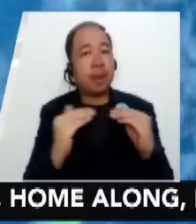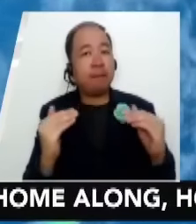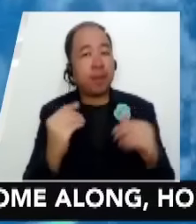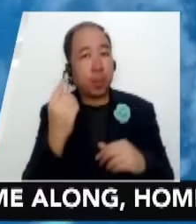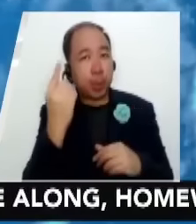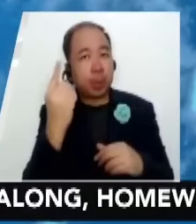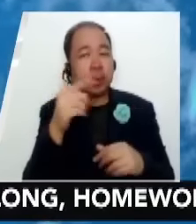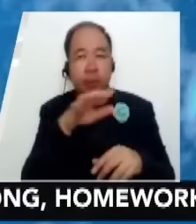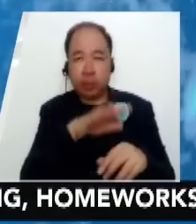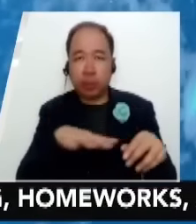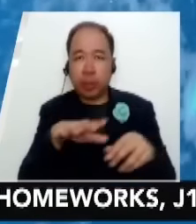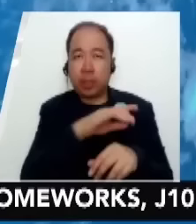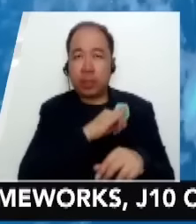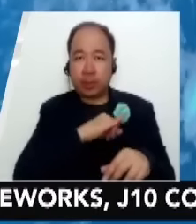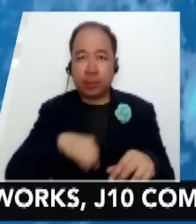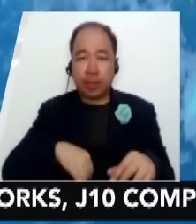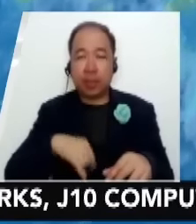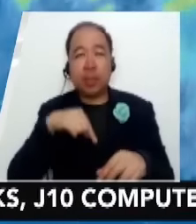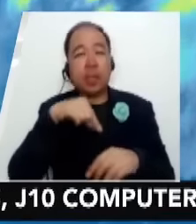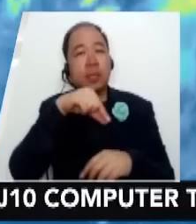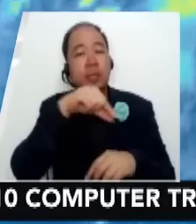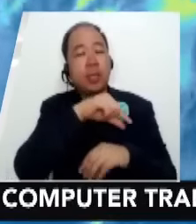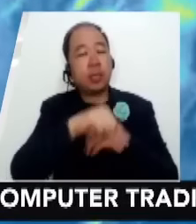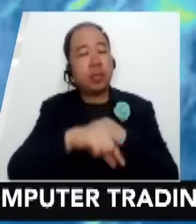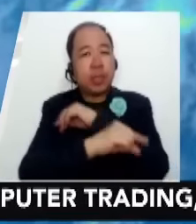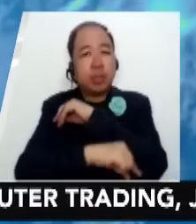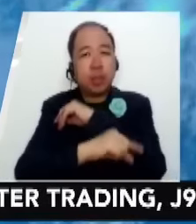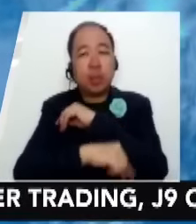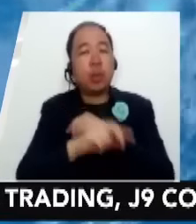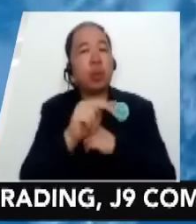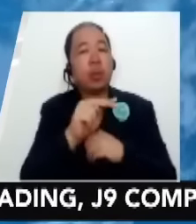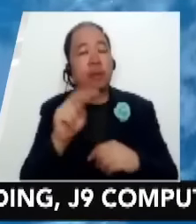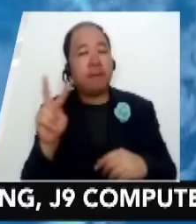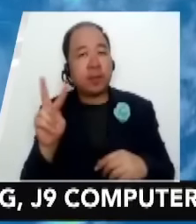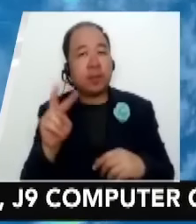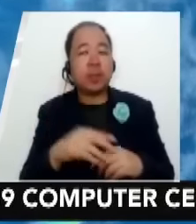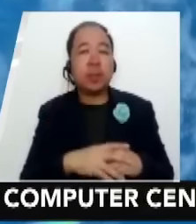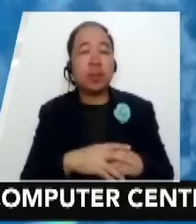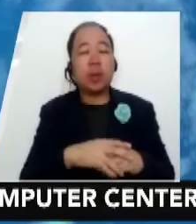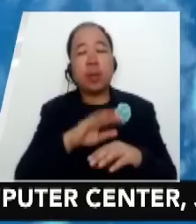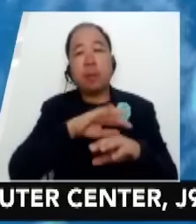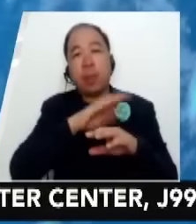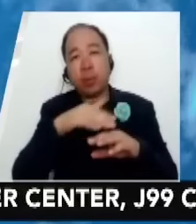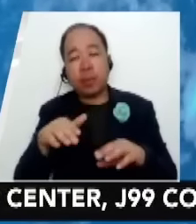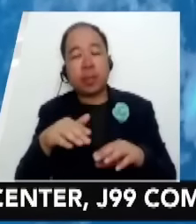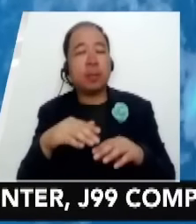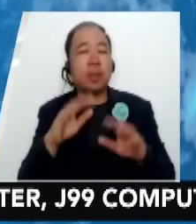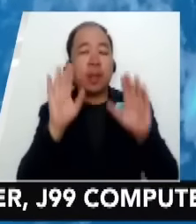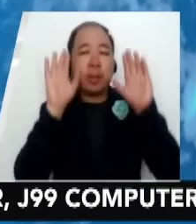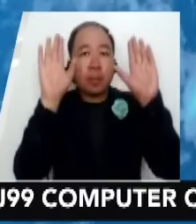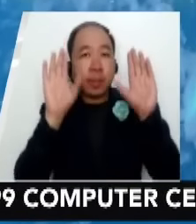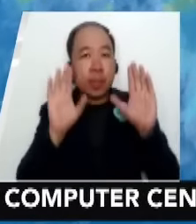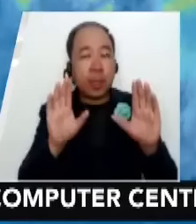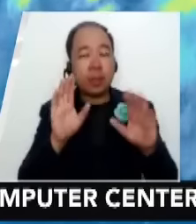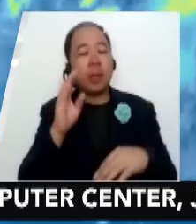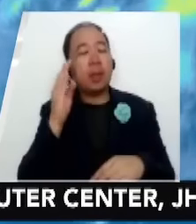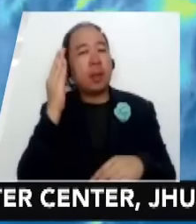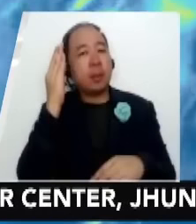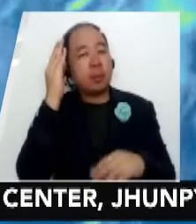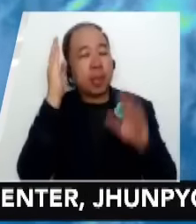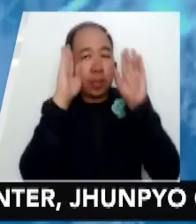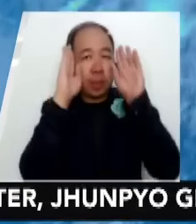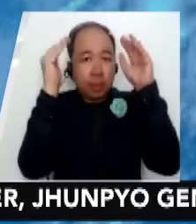ng Isabela, Quirino, Nueva Vizcaya, natitirang bahagi ng Mountain Province, Ifugao, Benguet, natitirang bahagi ng Abra, Ilocos